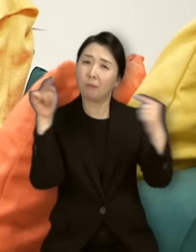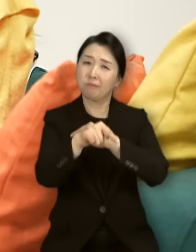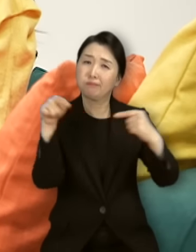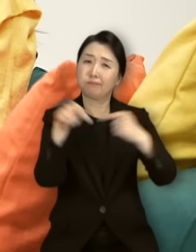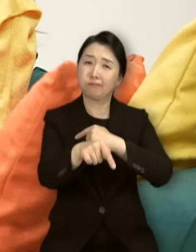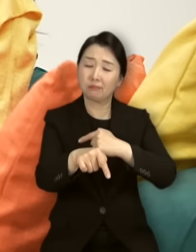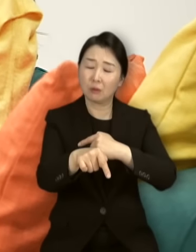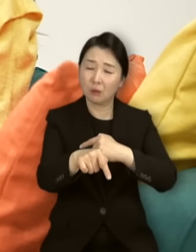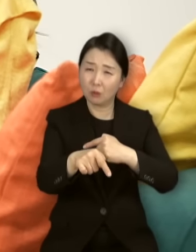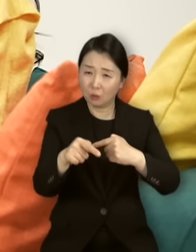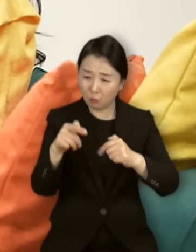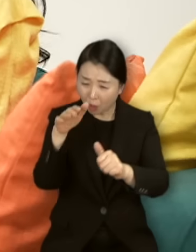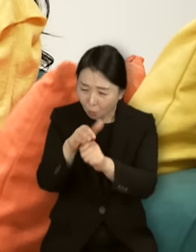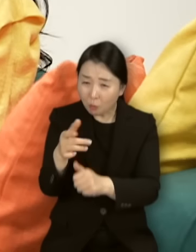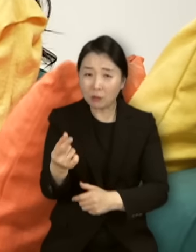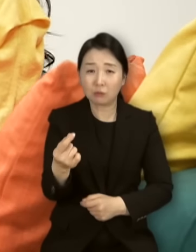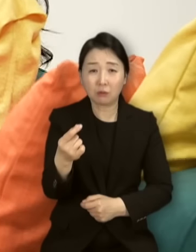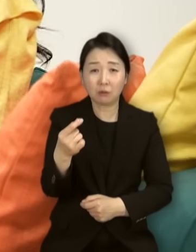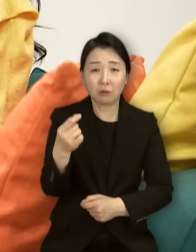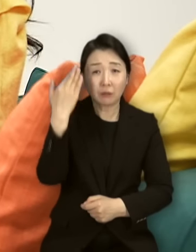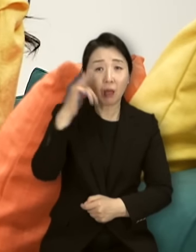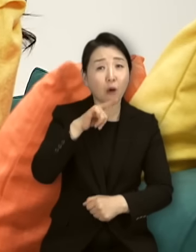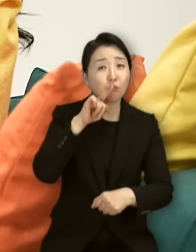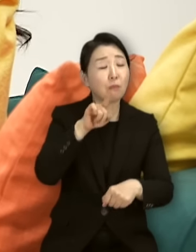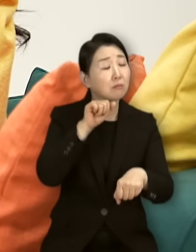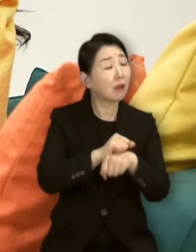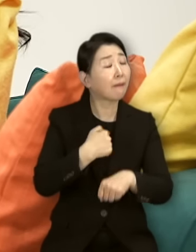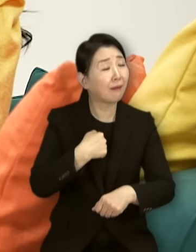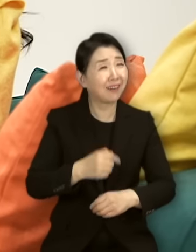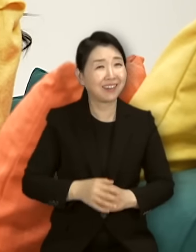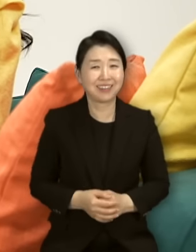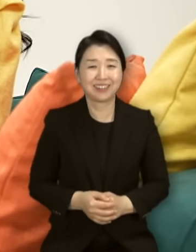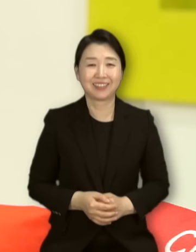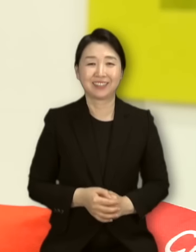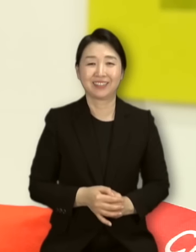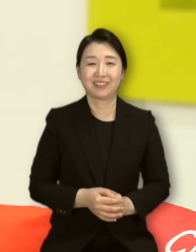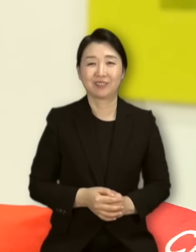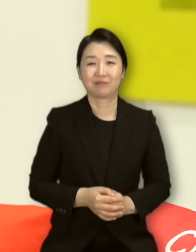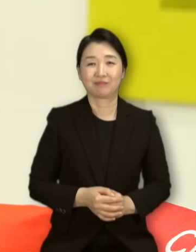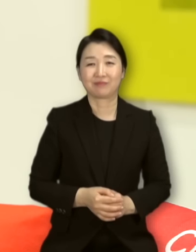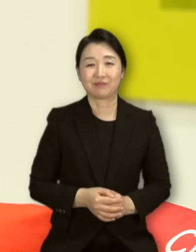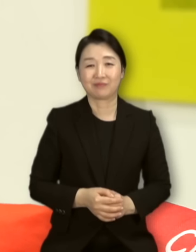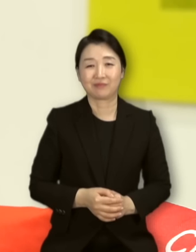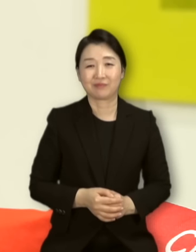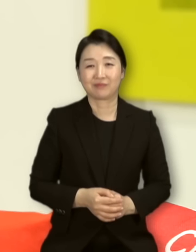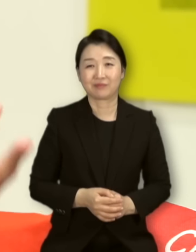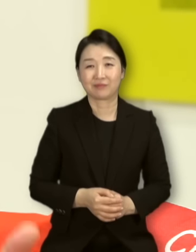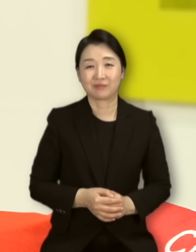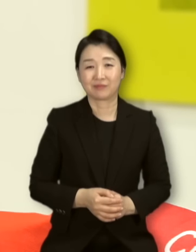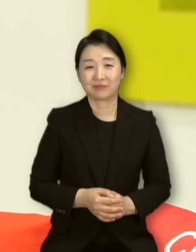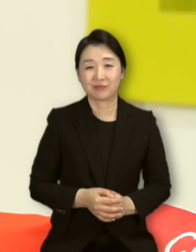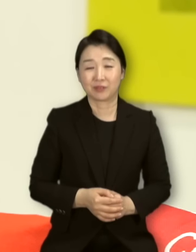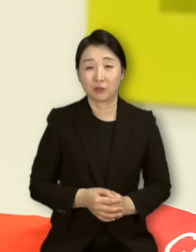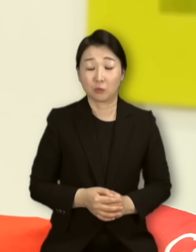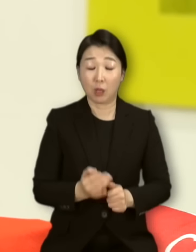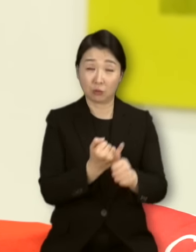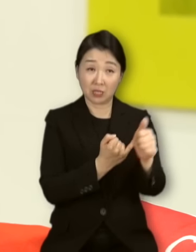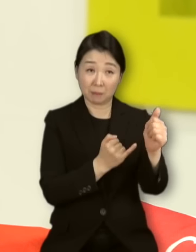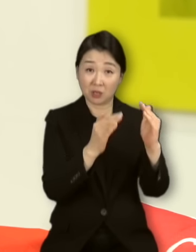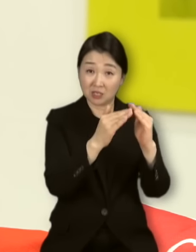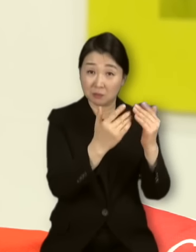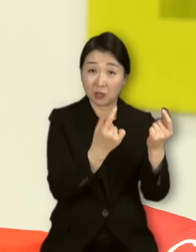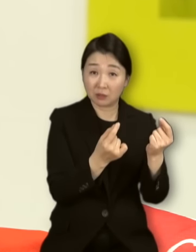아 너무나 어린아이 같아가지고 그니까 일단은 뭐 시댁에 관한 문제부터 시작해서